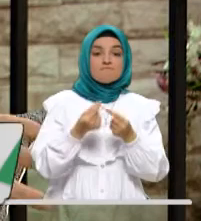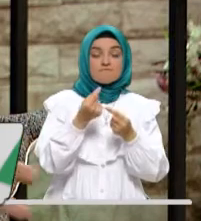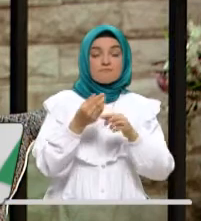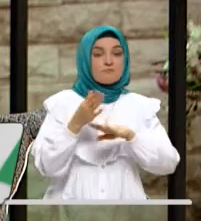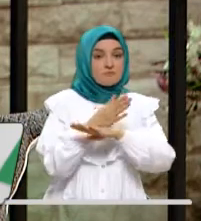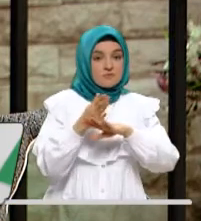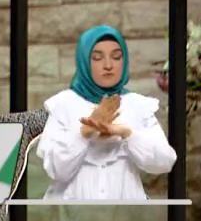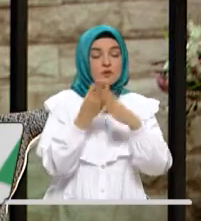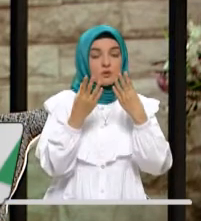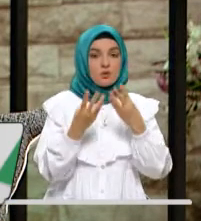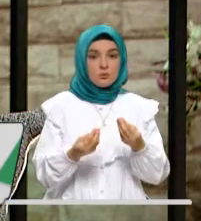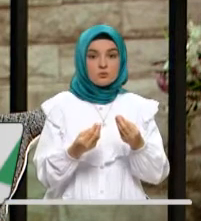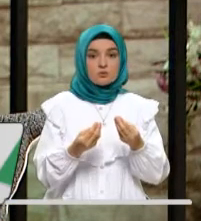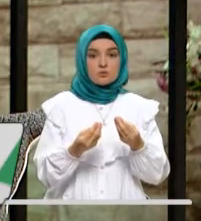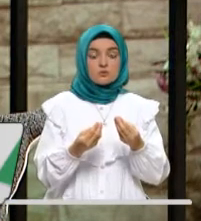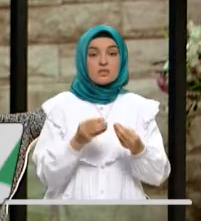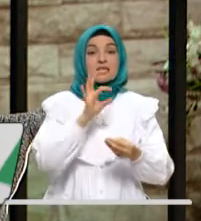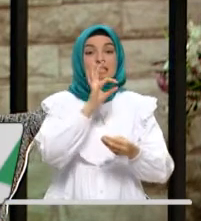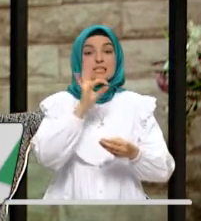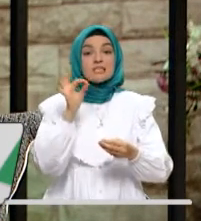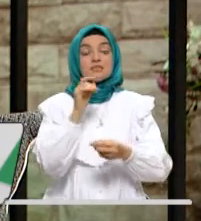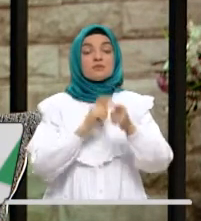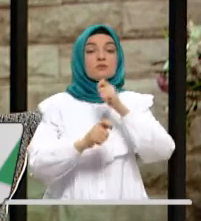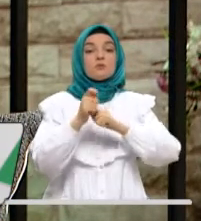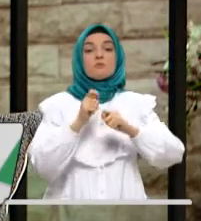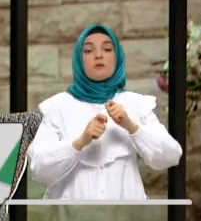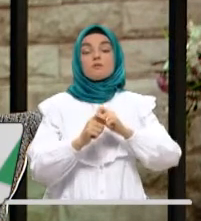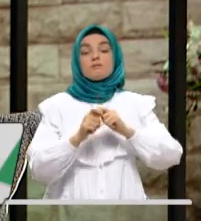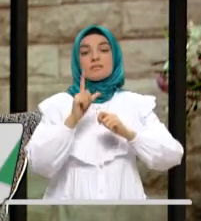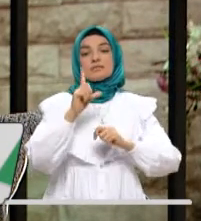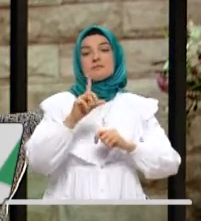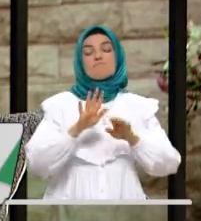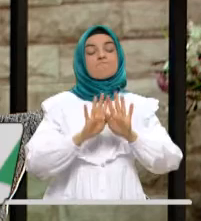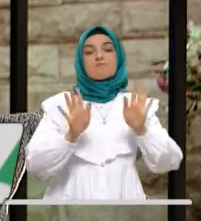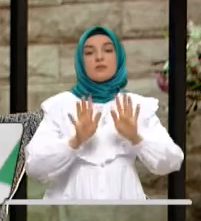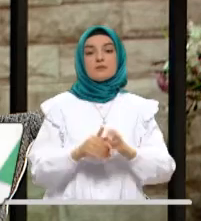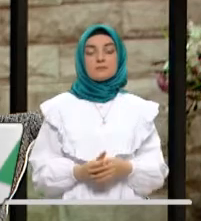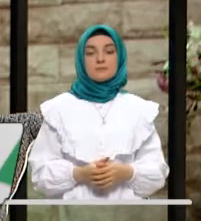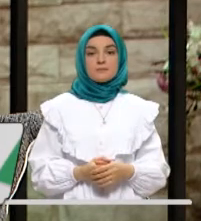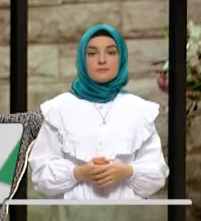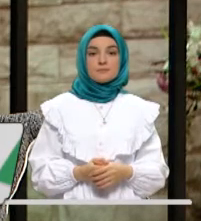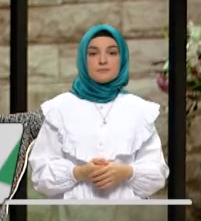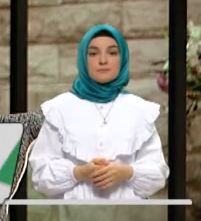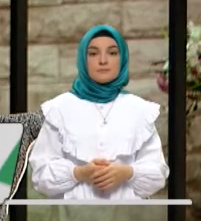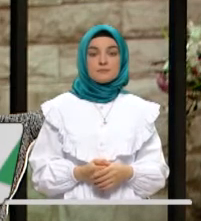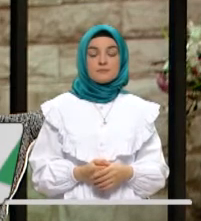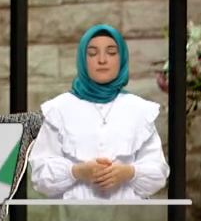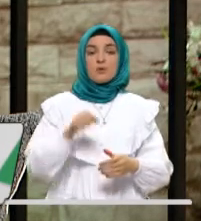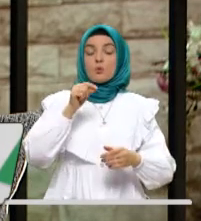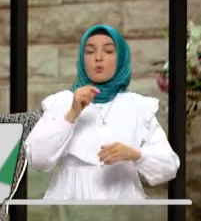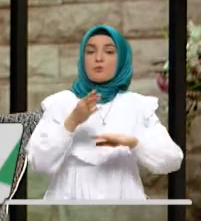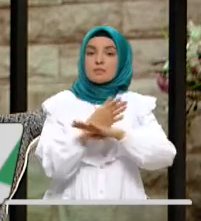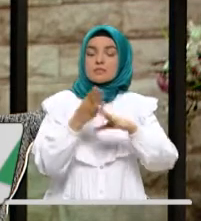var şu anda. Yine pozitif. Bitkisel de olsa çalışma mekanizması bu. Belki orada bitkisel olmasının avantajı hani